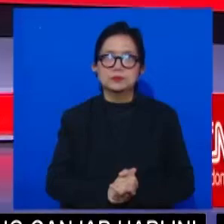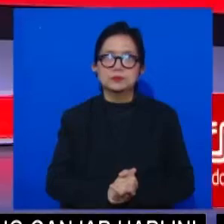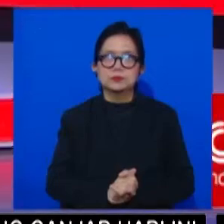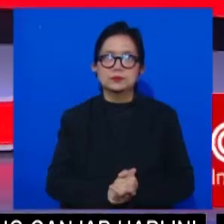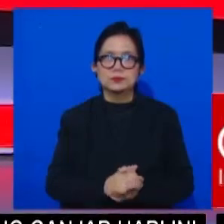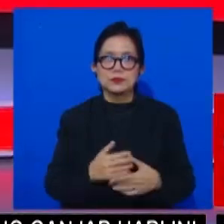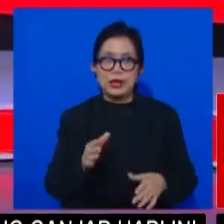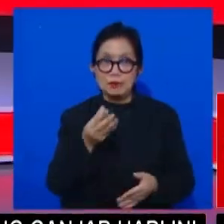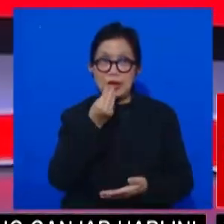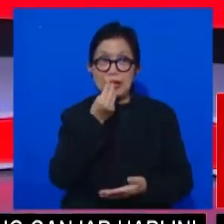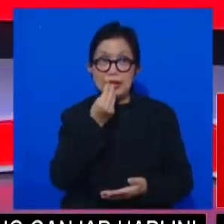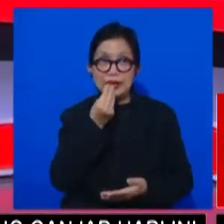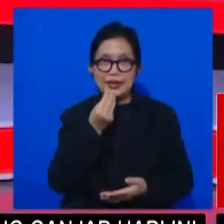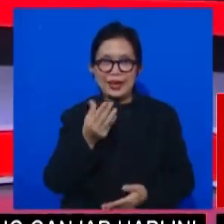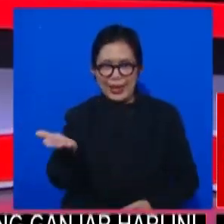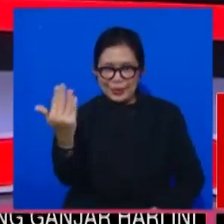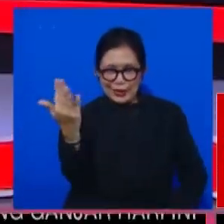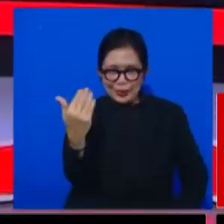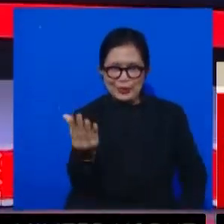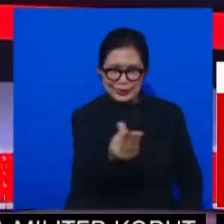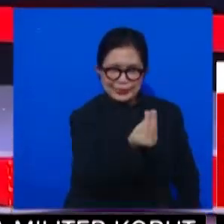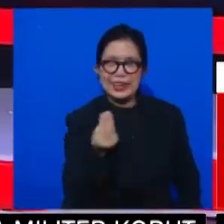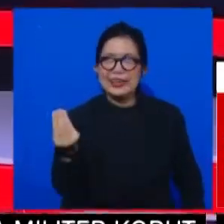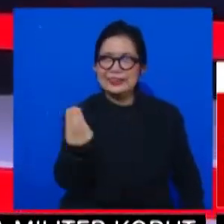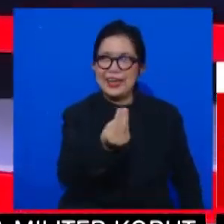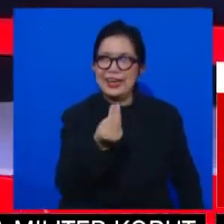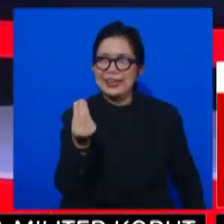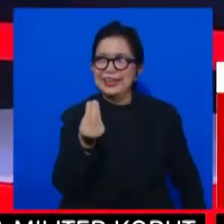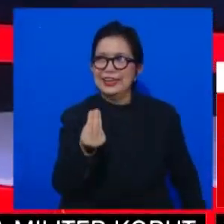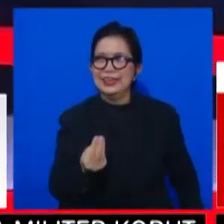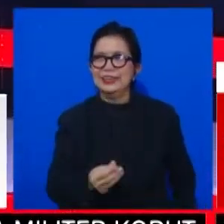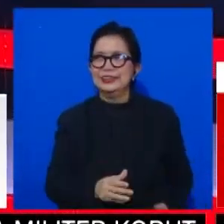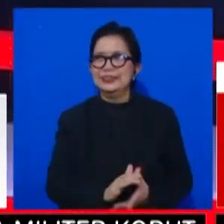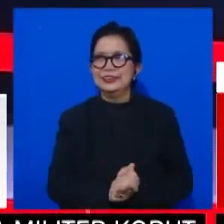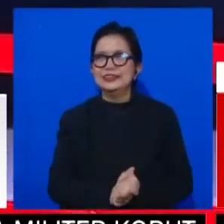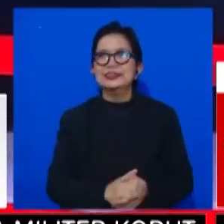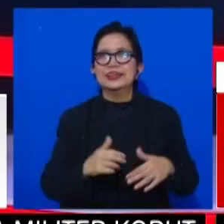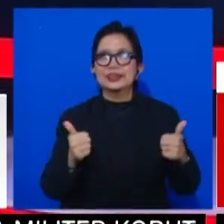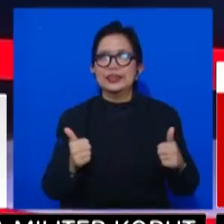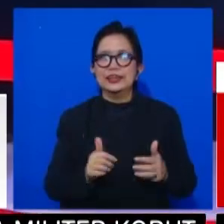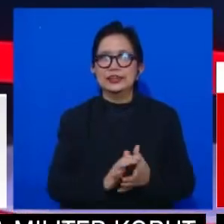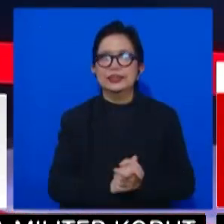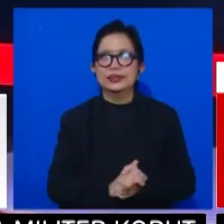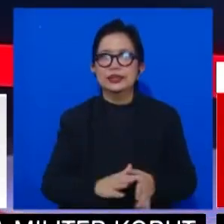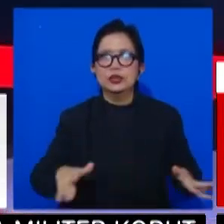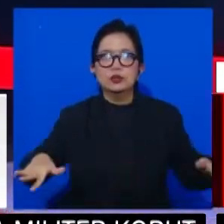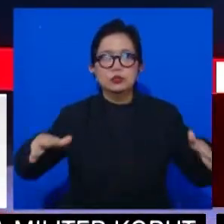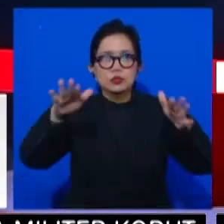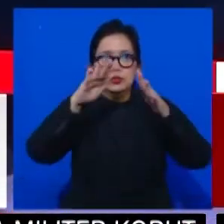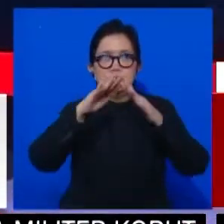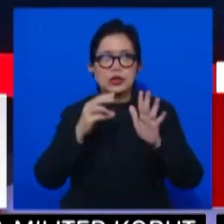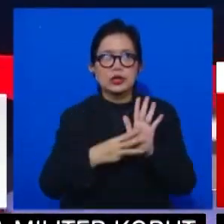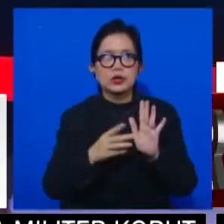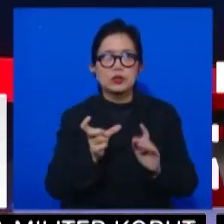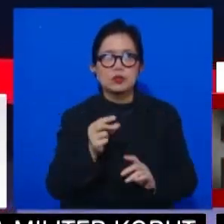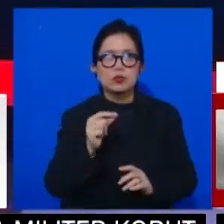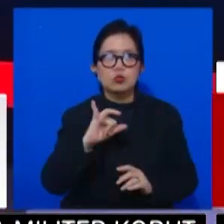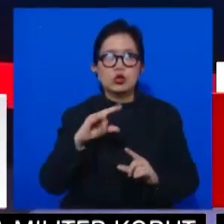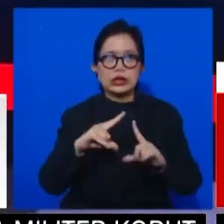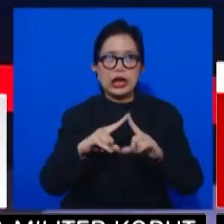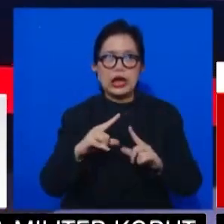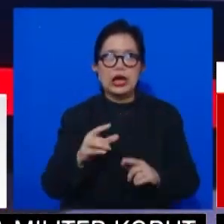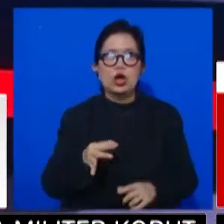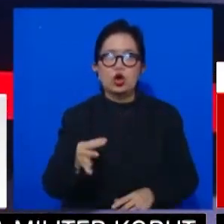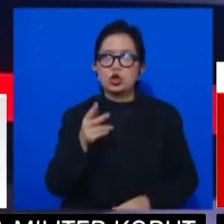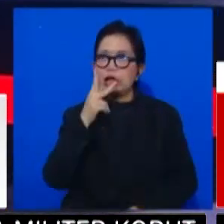Akan saya akan ajak Anda untuk jalan-jalan nih. Tidak hanya terkenal akan wisata religi, kawasan Pegunungan Muria di Kabupaten Kudus, Jawa Tengah ternyata menyimpan wisata